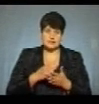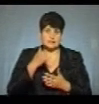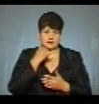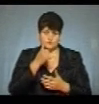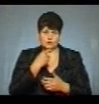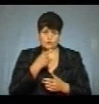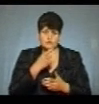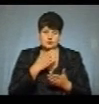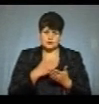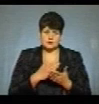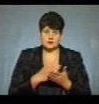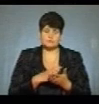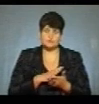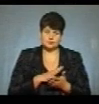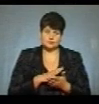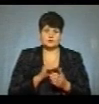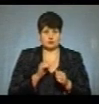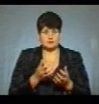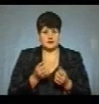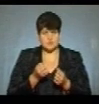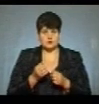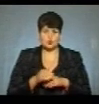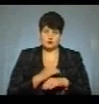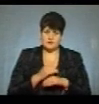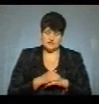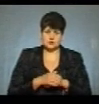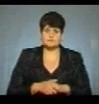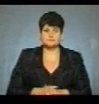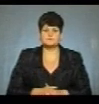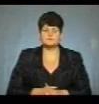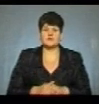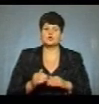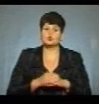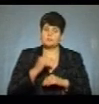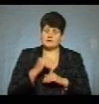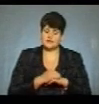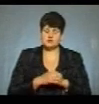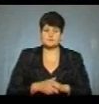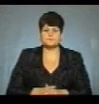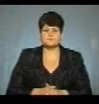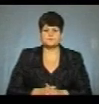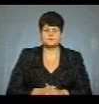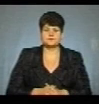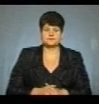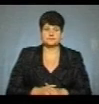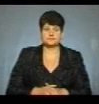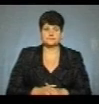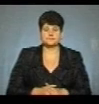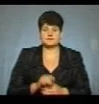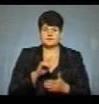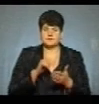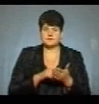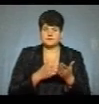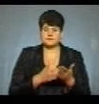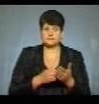Мені підказують, що був. Чи можемо його прийняти? Доброго вечора. Добрий вечір. Будь ласка, запитуйте.